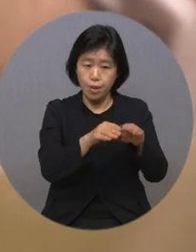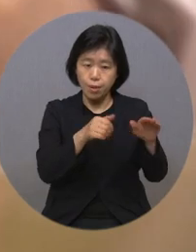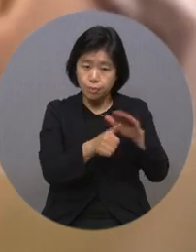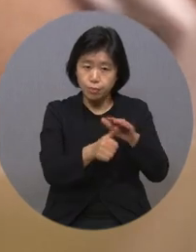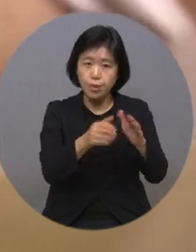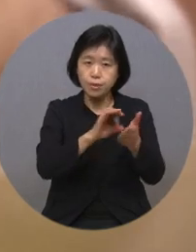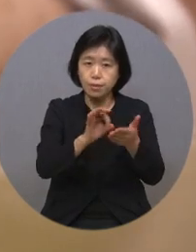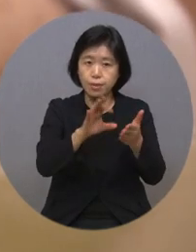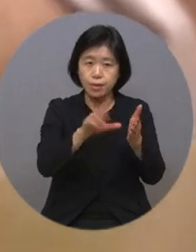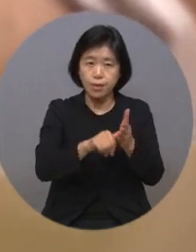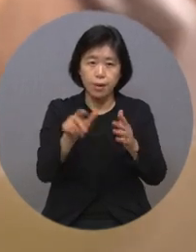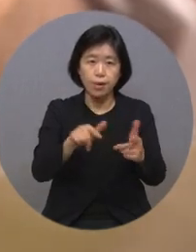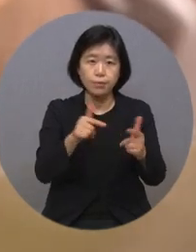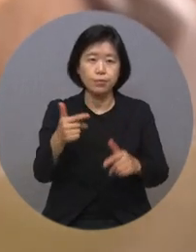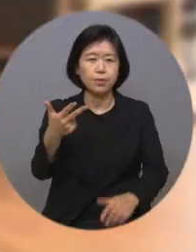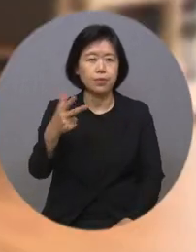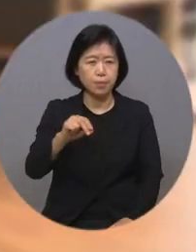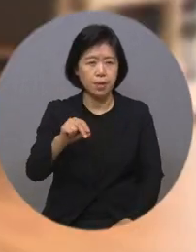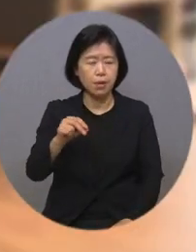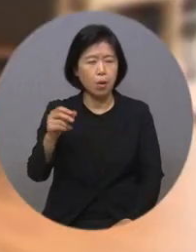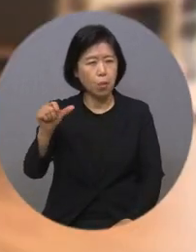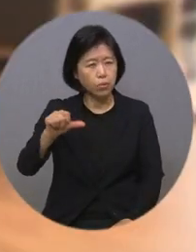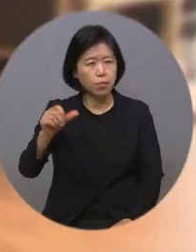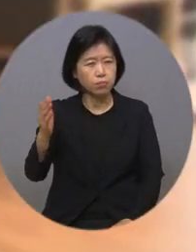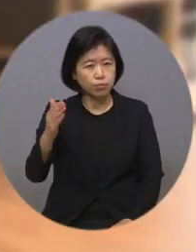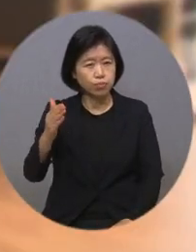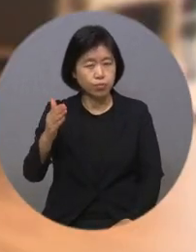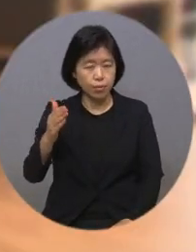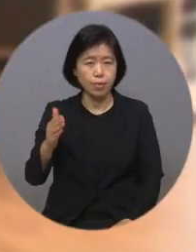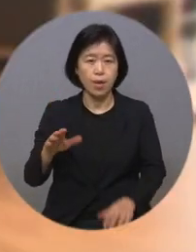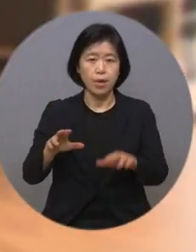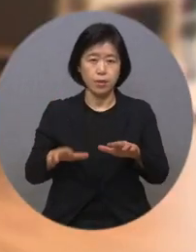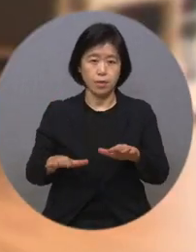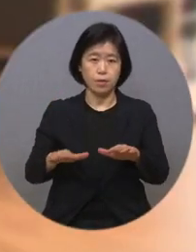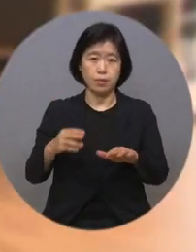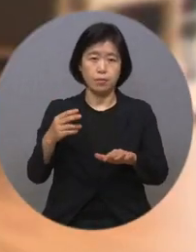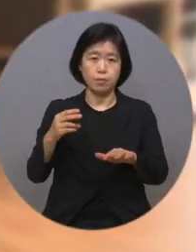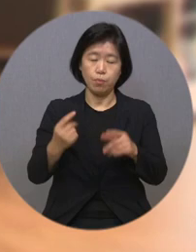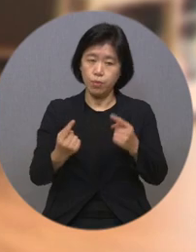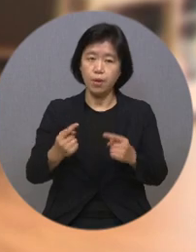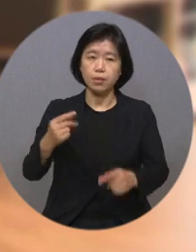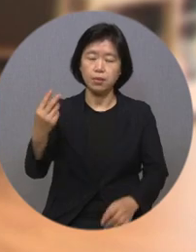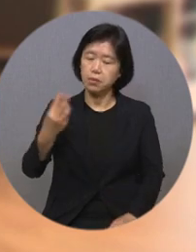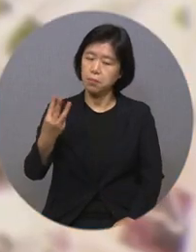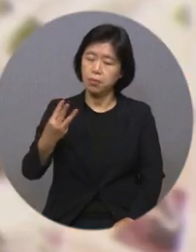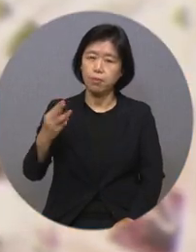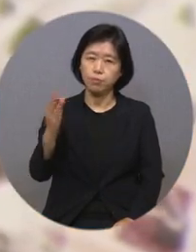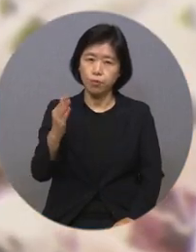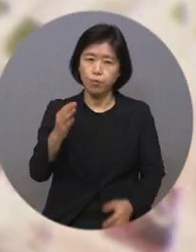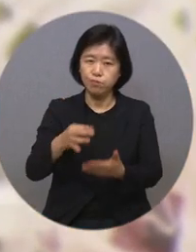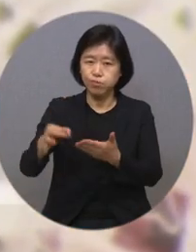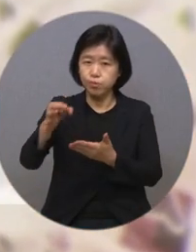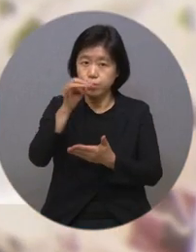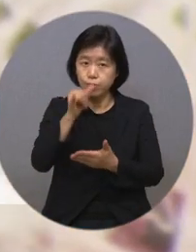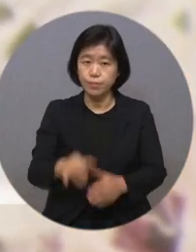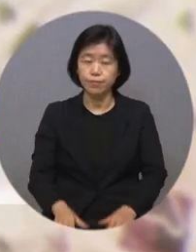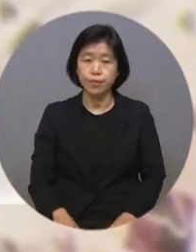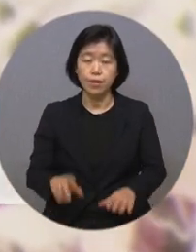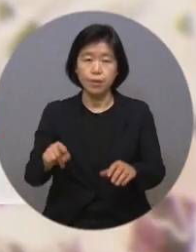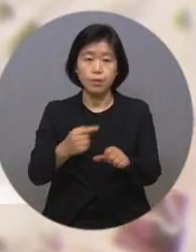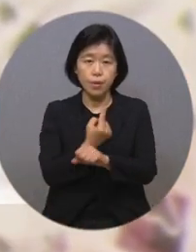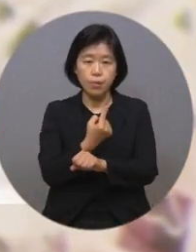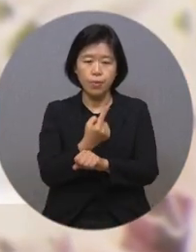비용은 7 14,850 원 으로 기존보다 2,950원 인상됩니다 이밖에도 현장에서